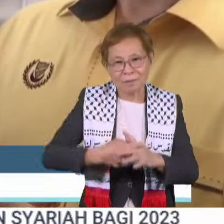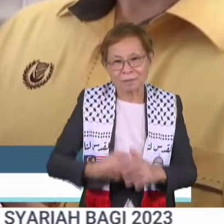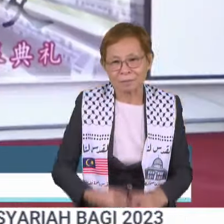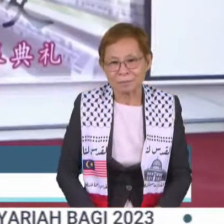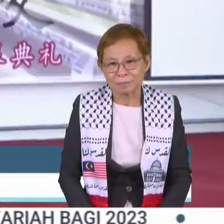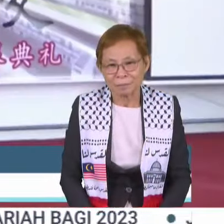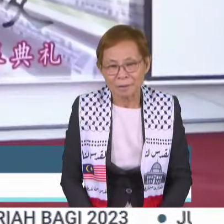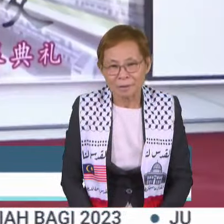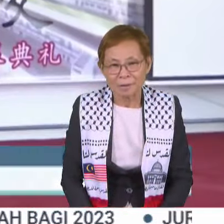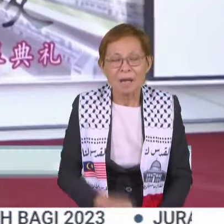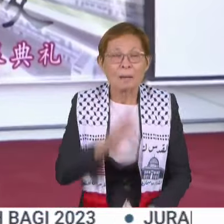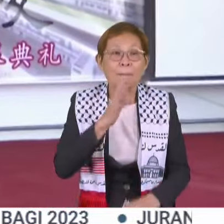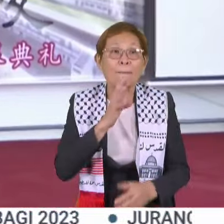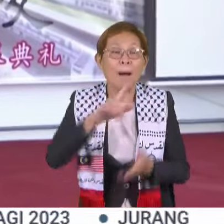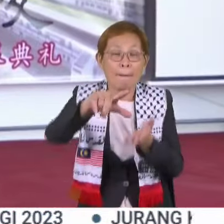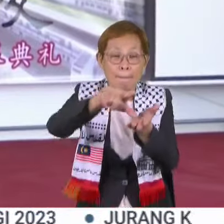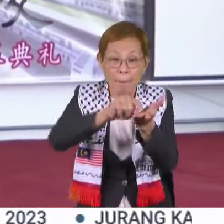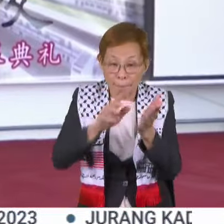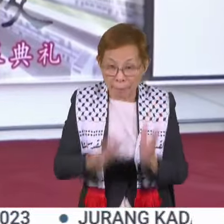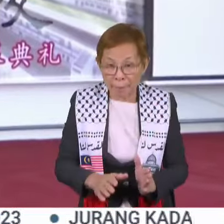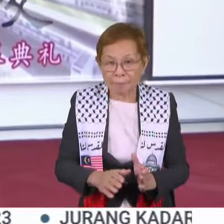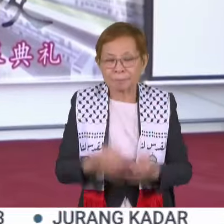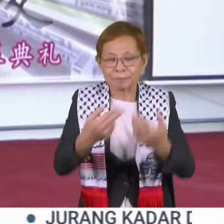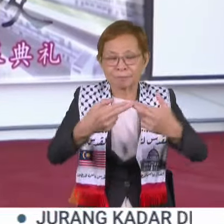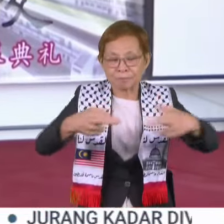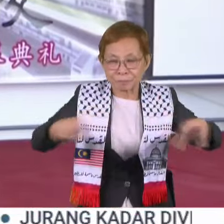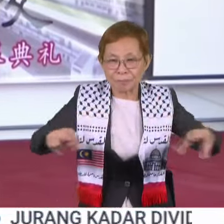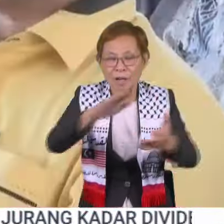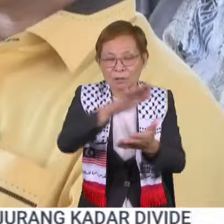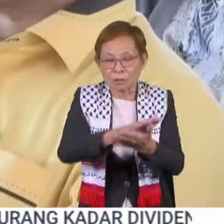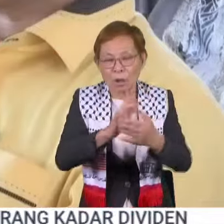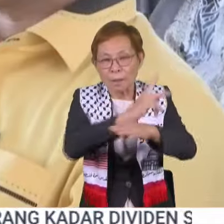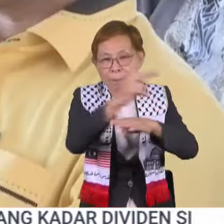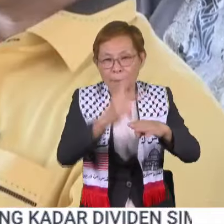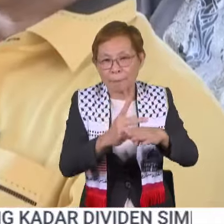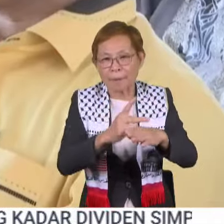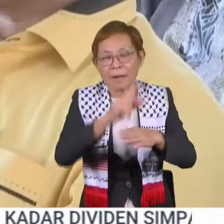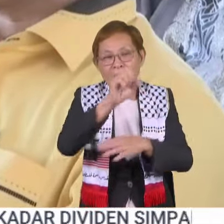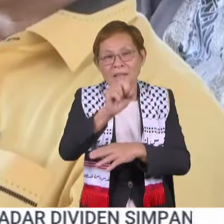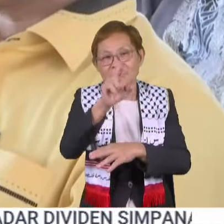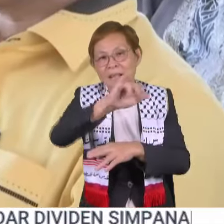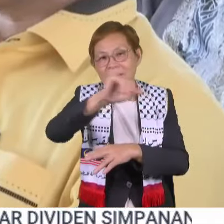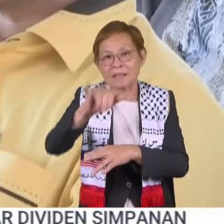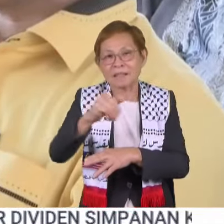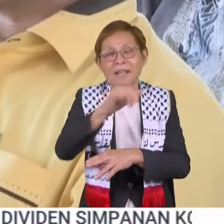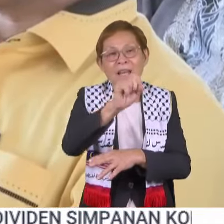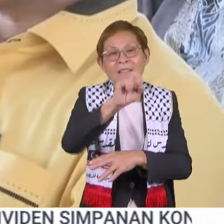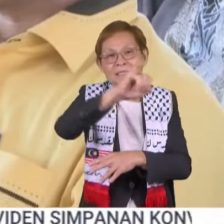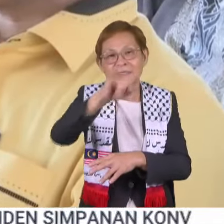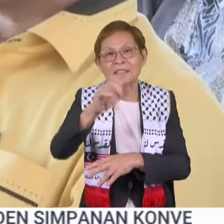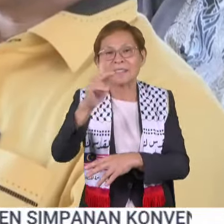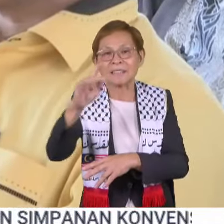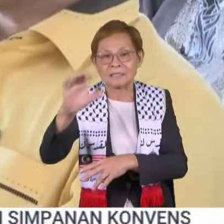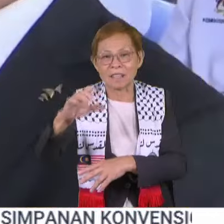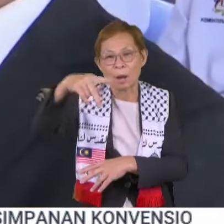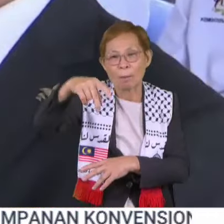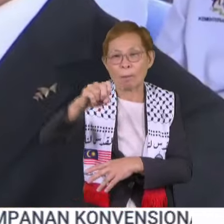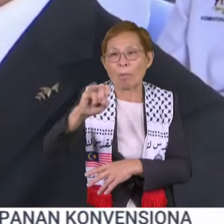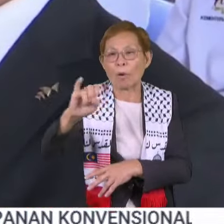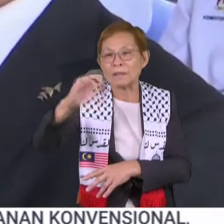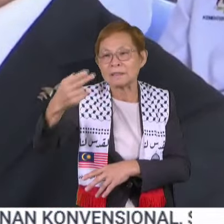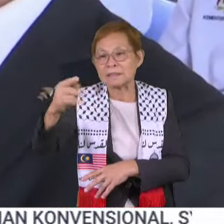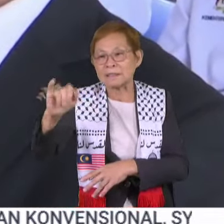kitaak beliau bercakap kepada pemberita selepas merasmikan sekolah kebangsaan jenis Cina sjkc